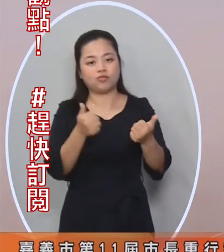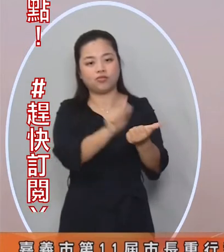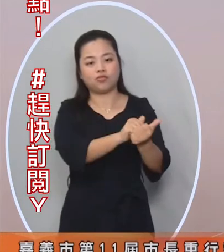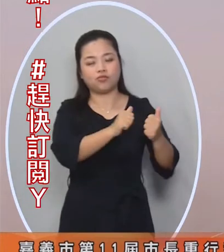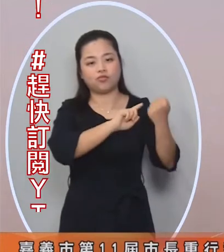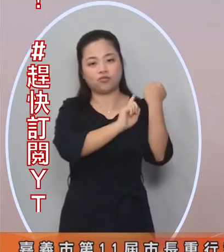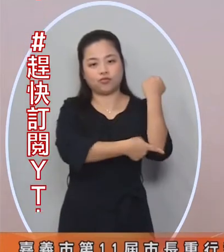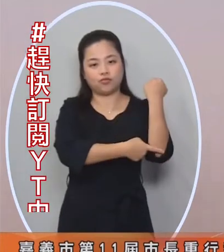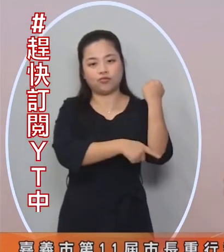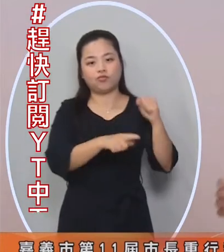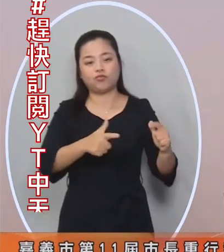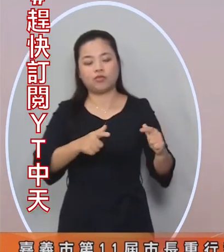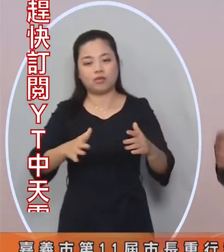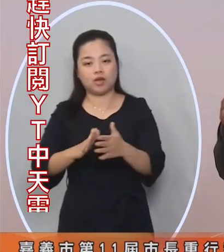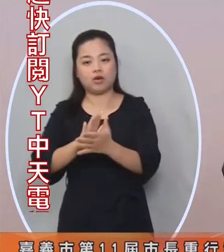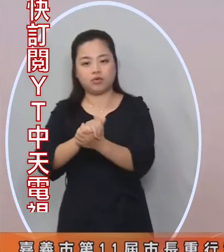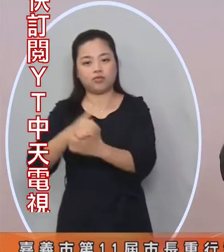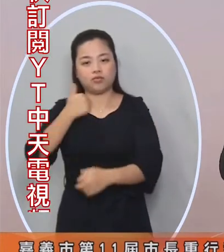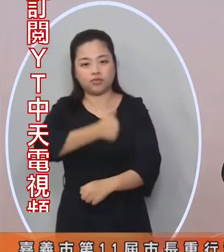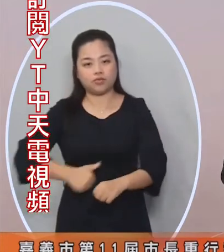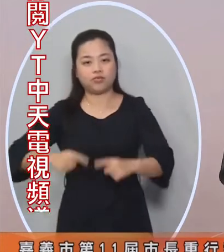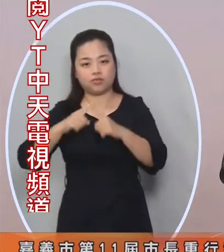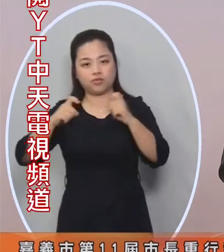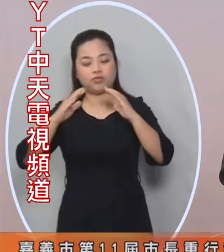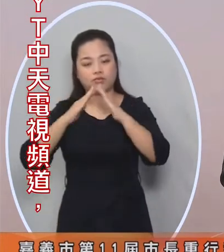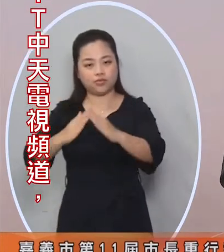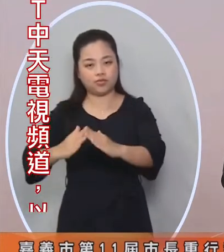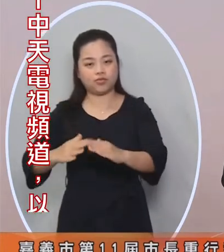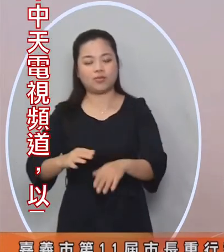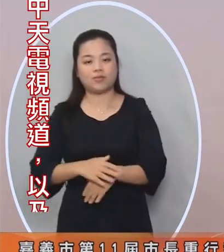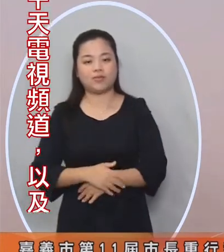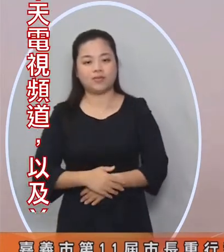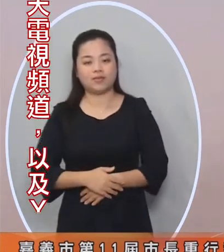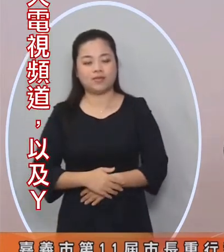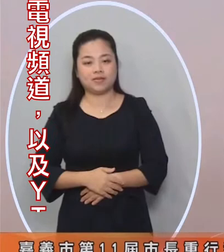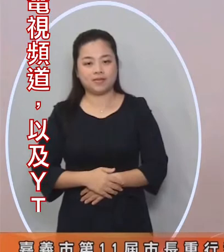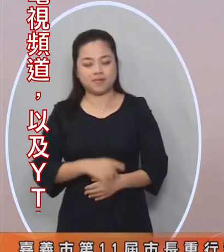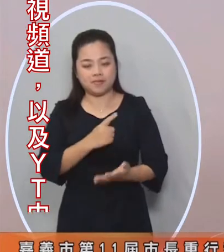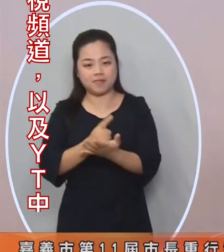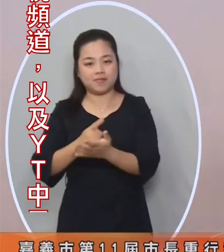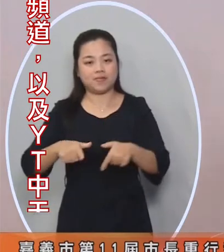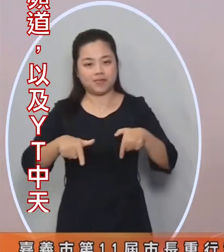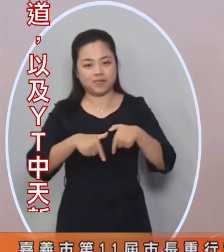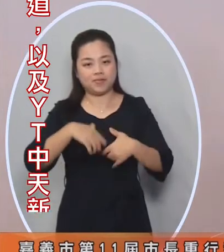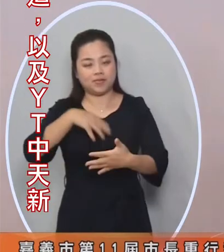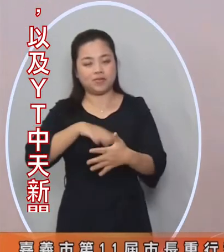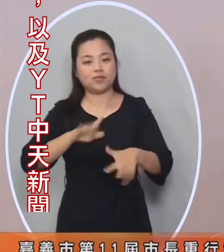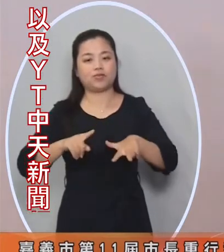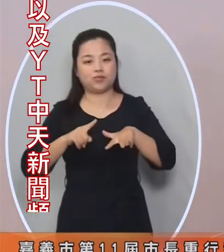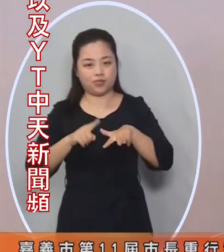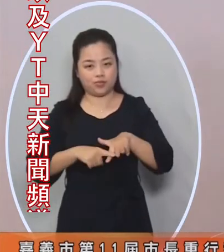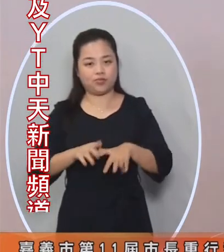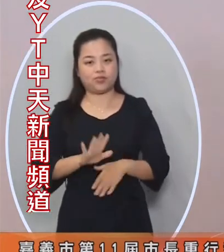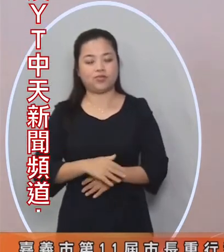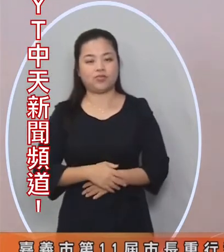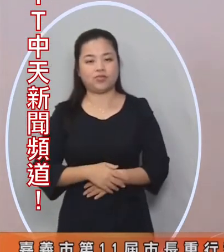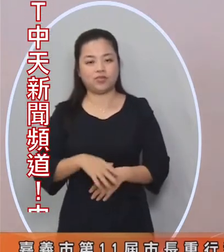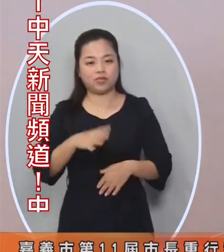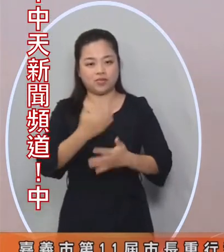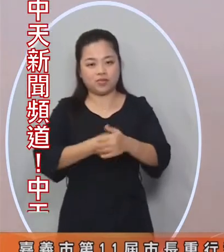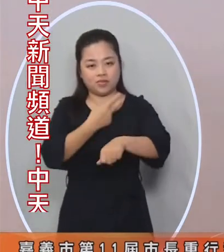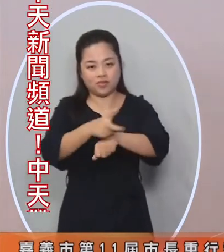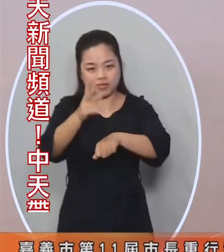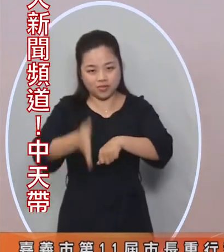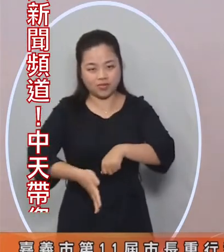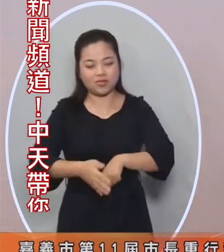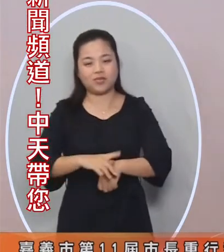你靠友善、诚实，吼、哦，啊，大家有心中有佛，哦，安尼。啊，好，啊，一个一个两分半钟，我搁